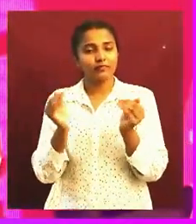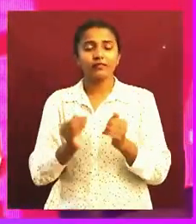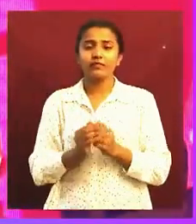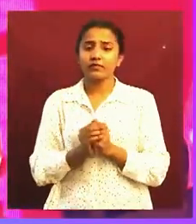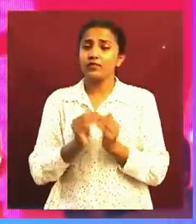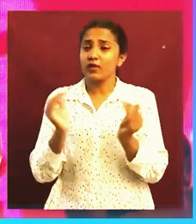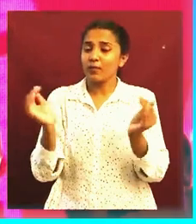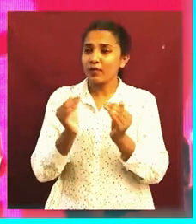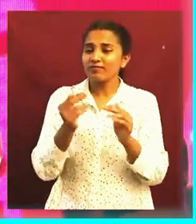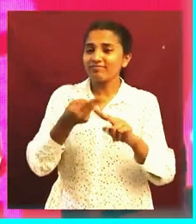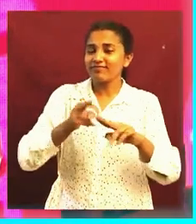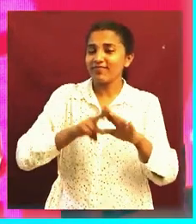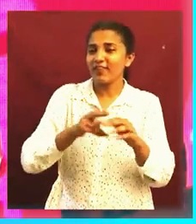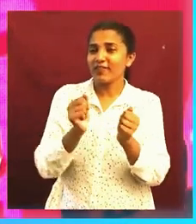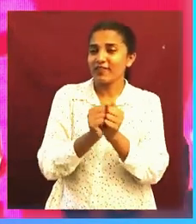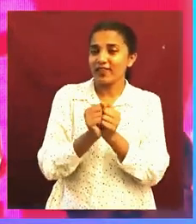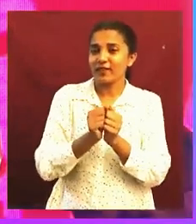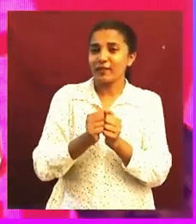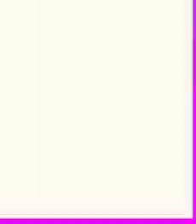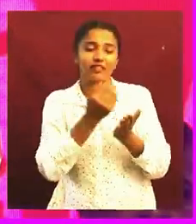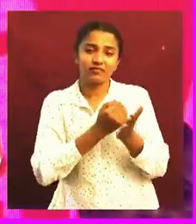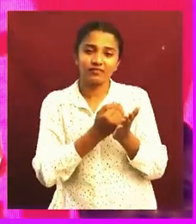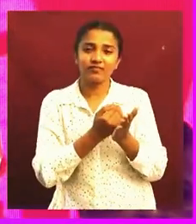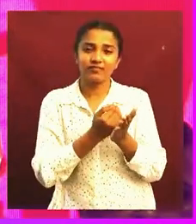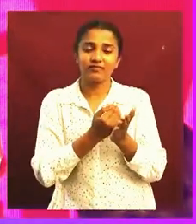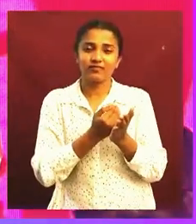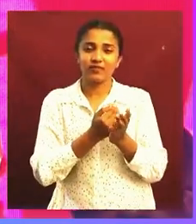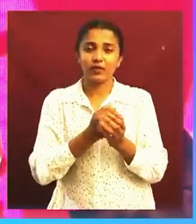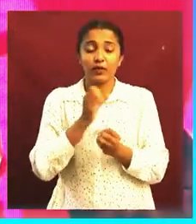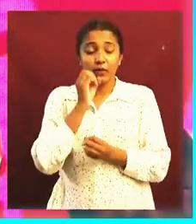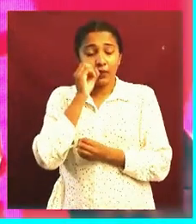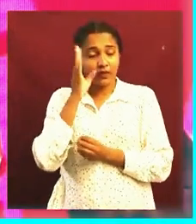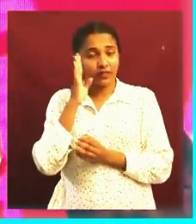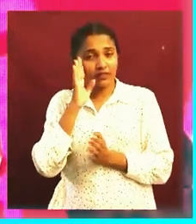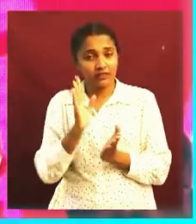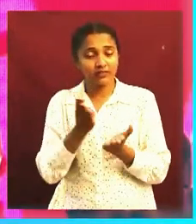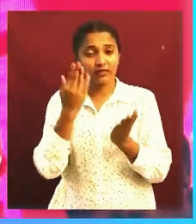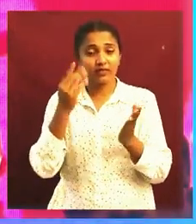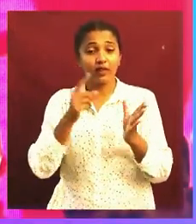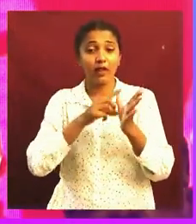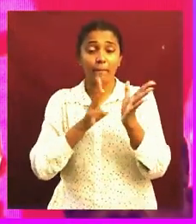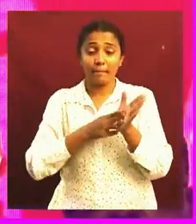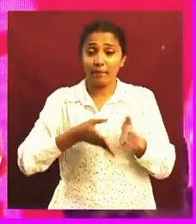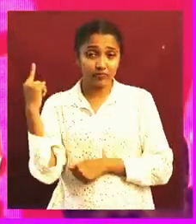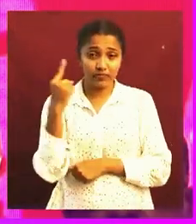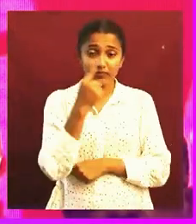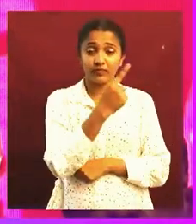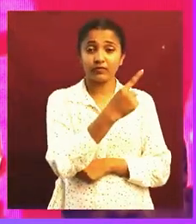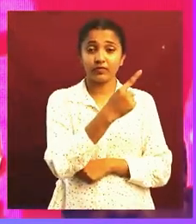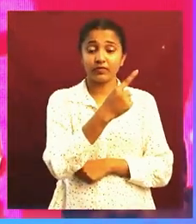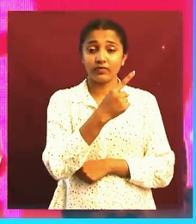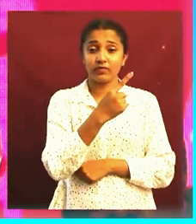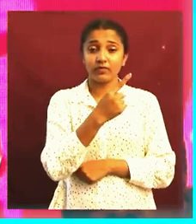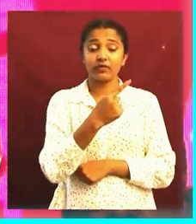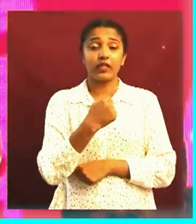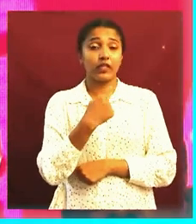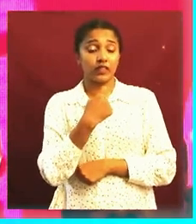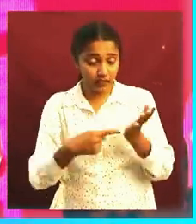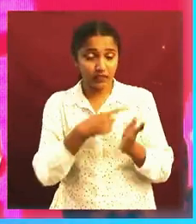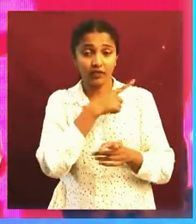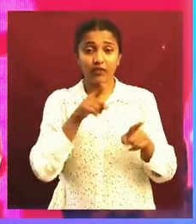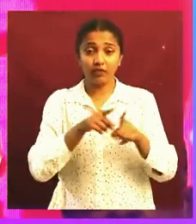වෙතපෙන් බස් එකට සල්ලි හොයාගත්තු අය පාන්දර නැගිටලා අම්පාරෙන් අනුරාධපුරෙන් තිස්සමාරාමේ